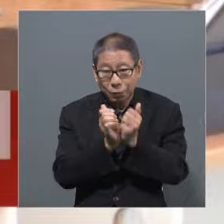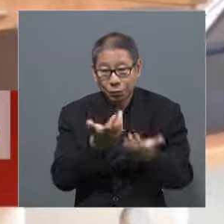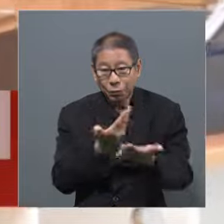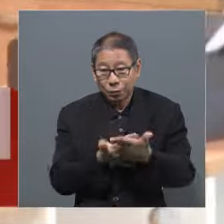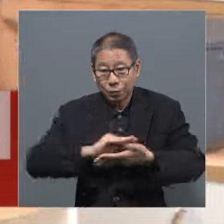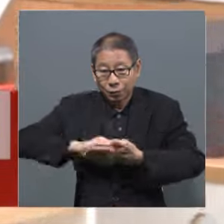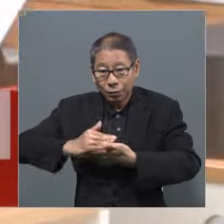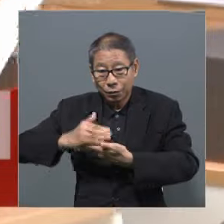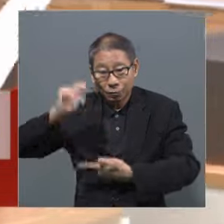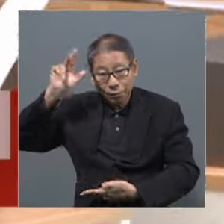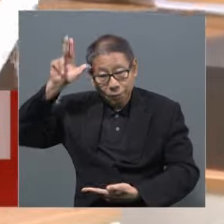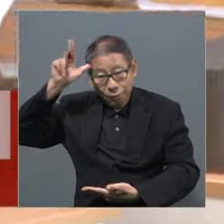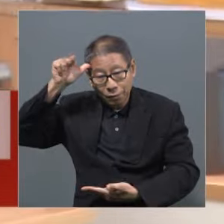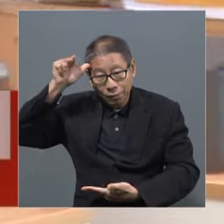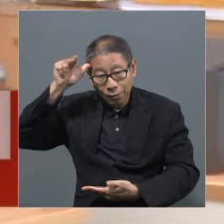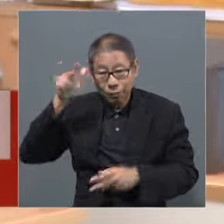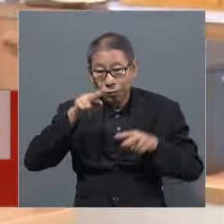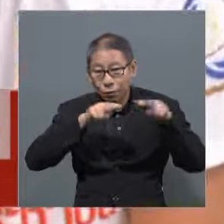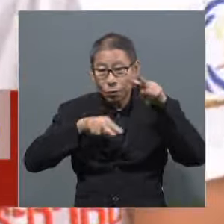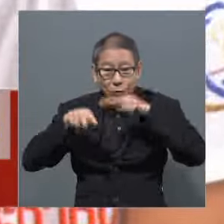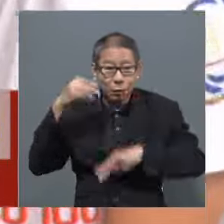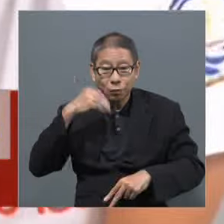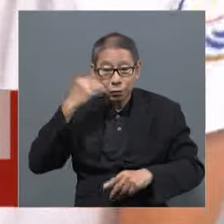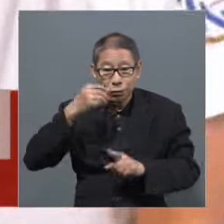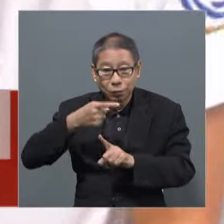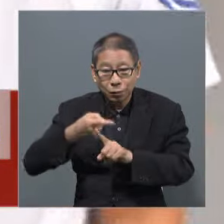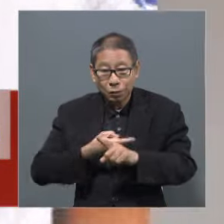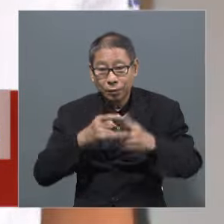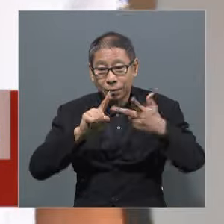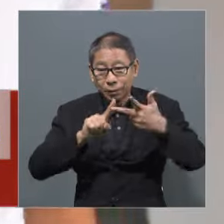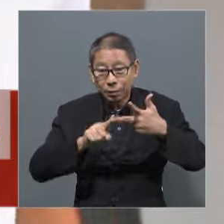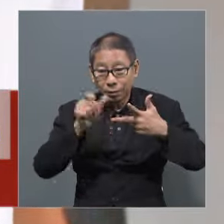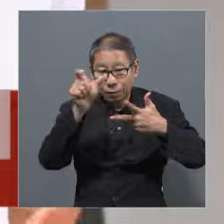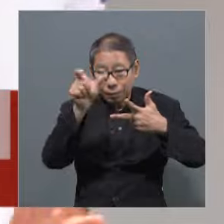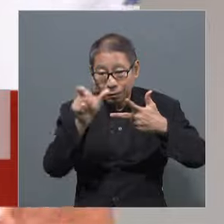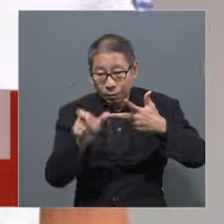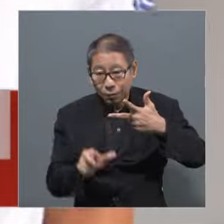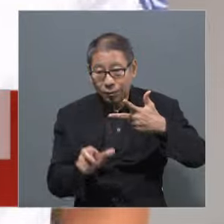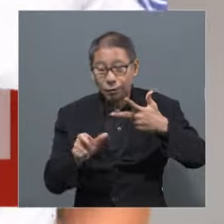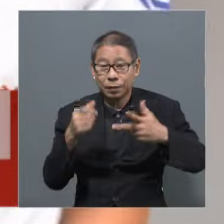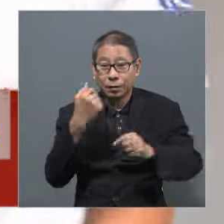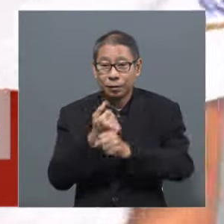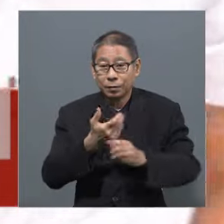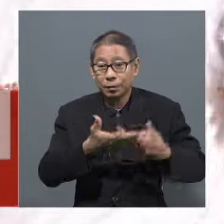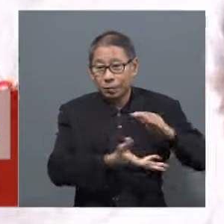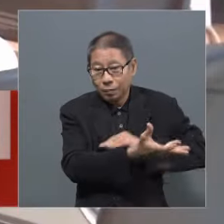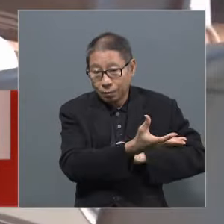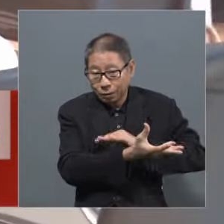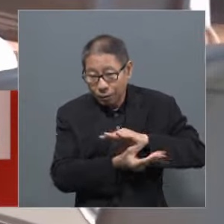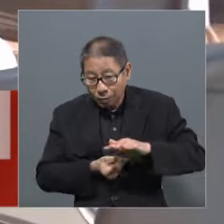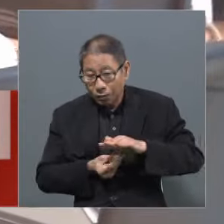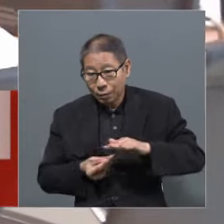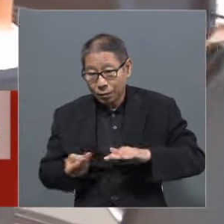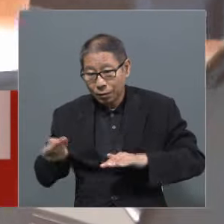บัญชีม้าอันเนี้ยเป็นค่าดูแลรายเดือนและแถวที่ 3นะครับเป็นกลุ่มตำรวจที่ทั้งโอนให้แล้วก็รับเงินกับ